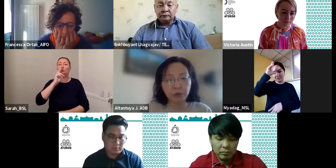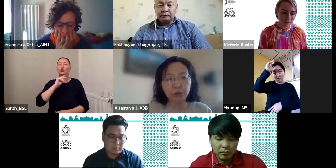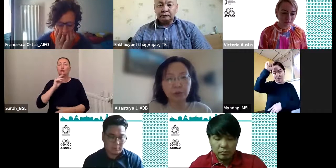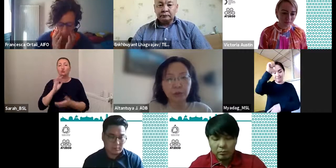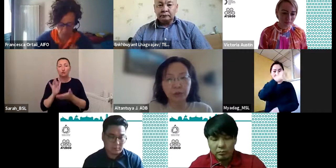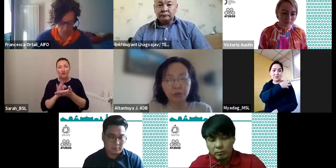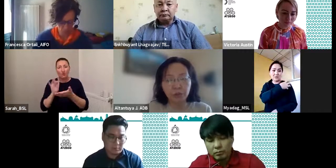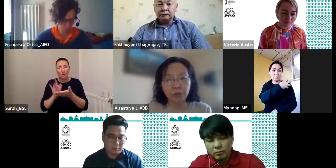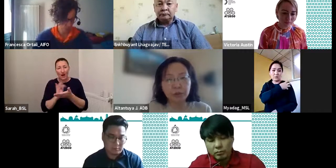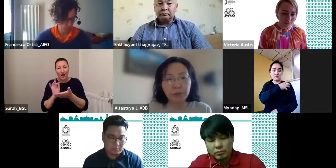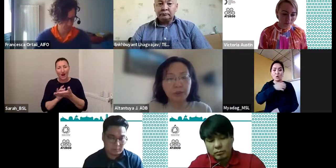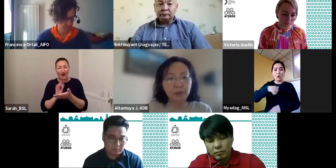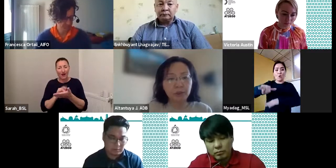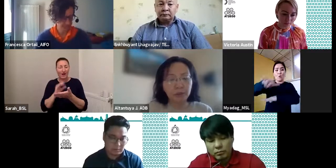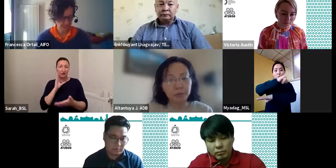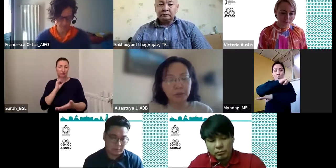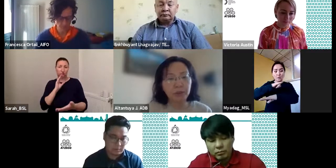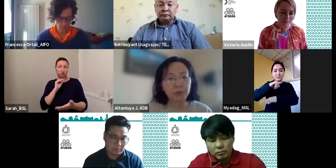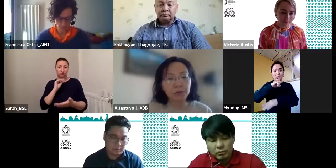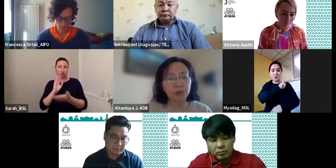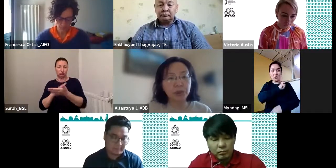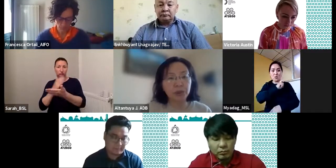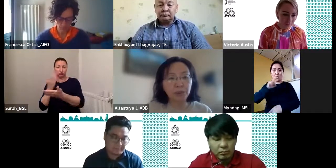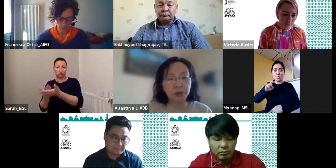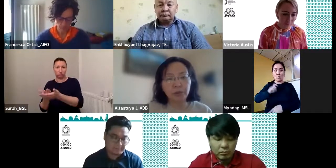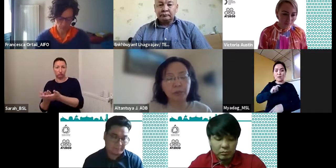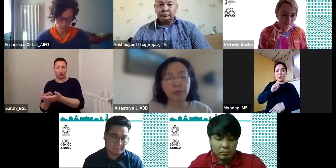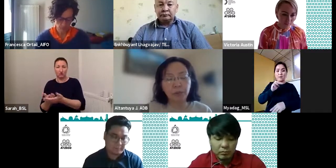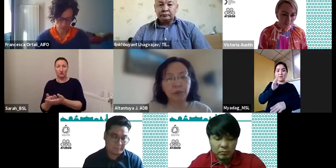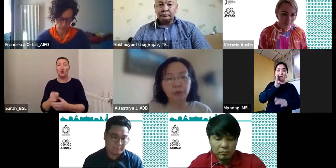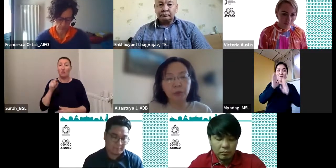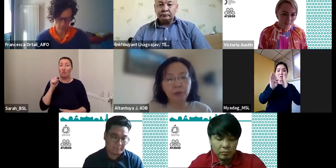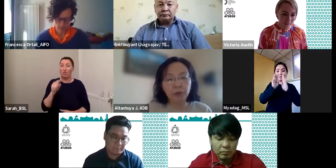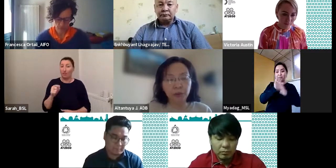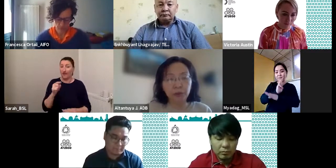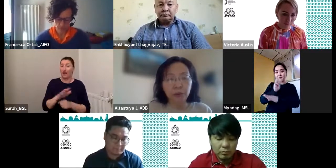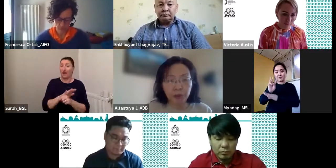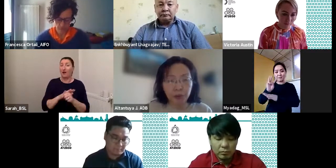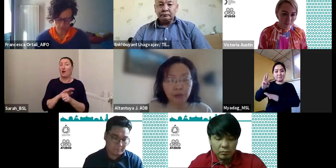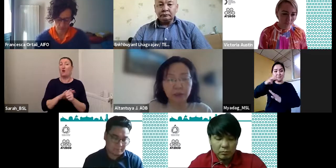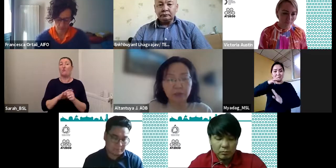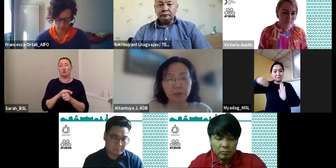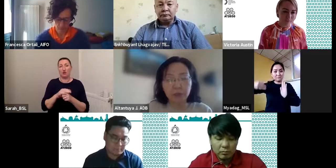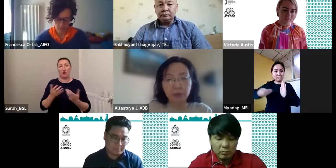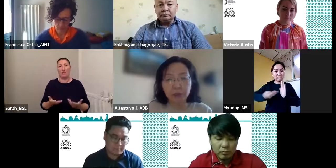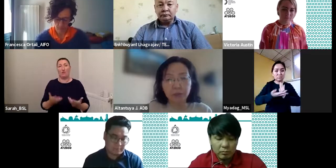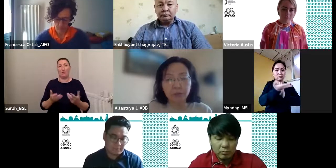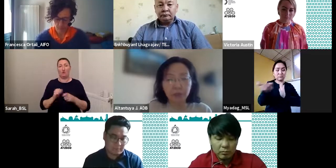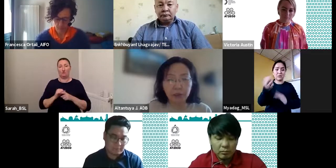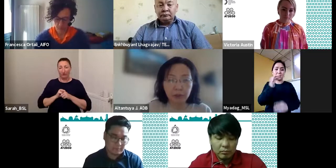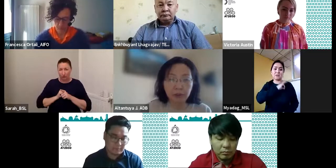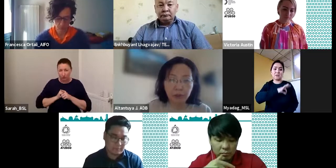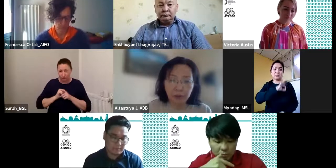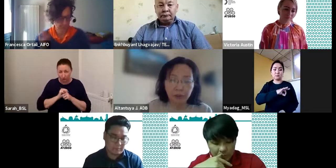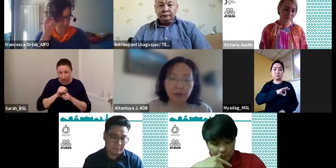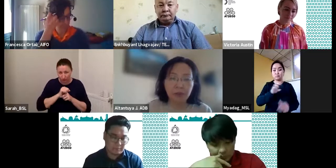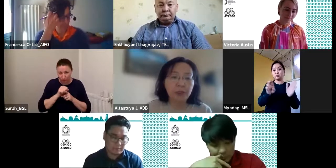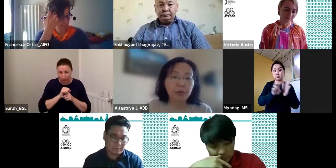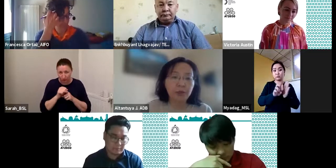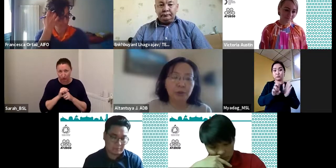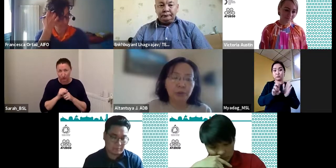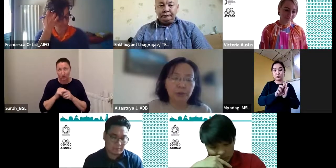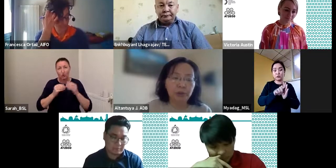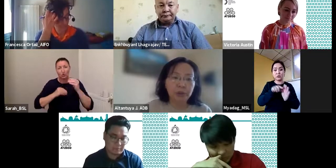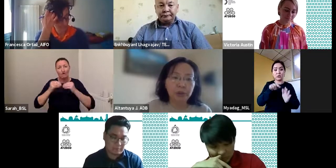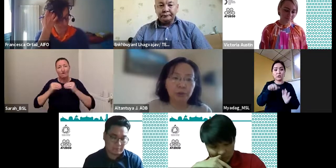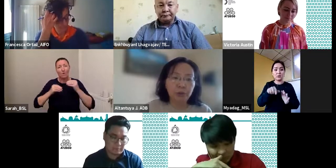улсын хувийн ер нь вебсайтаар одоо мэдээгээ дамжуулж байгаа бүх байгууллагууд тэрийг бол хэрэгжилж эзэмшиж болно. Тэгэхээр тэр